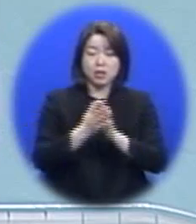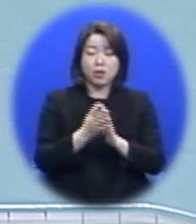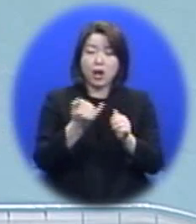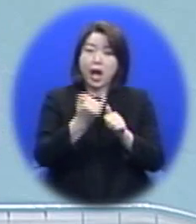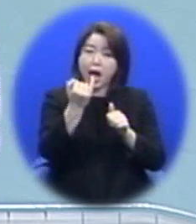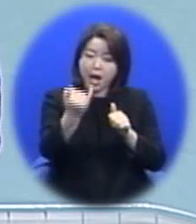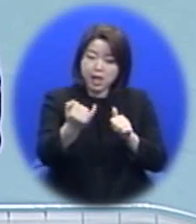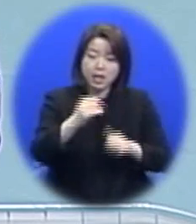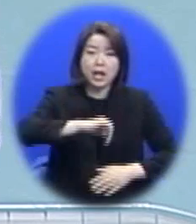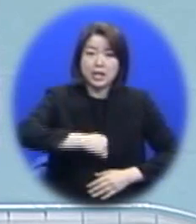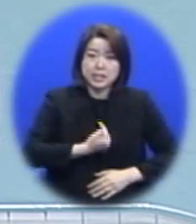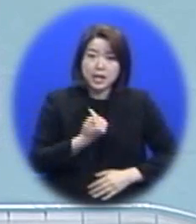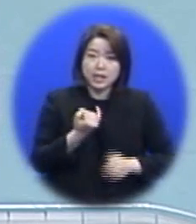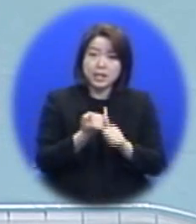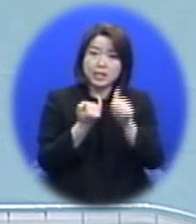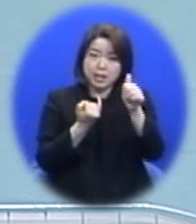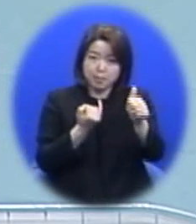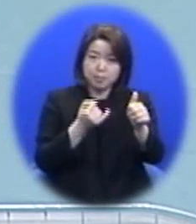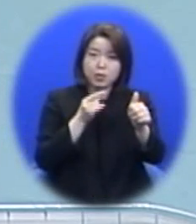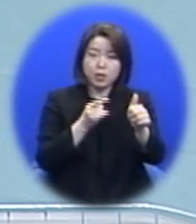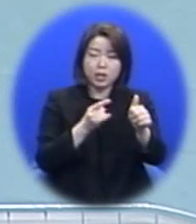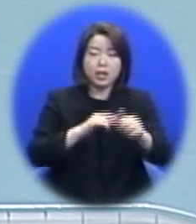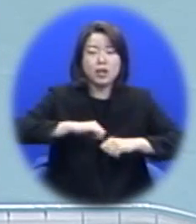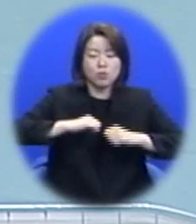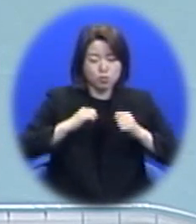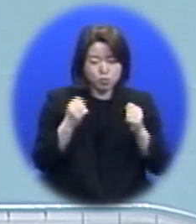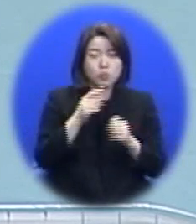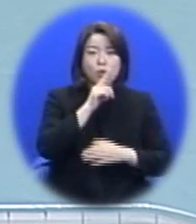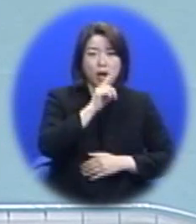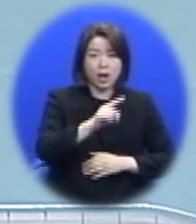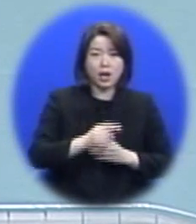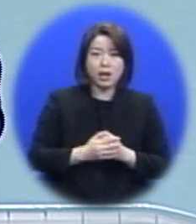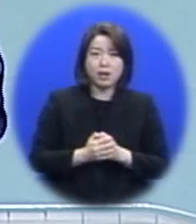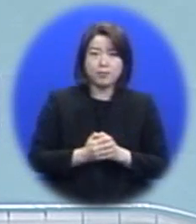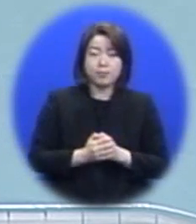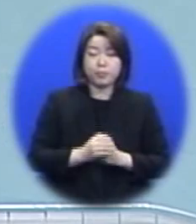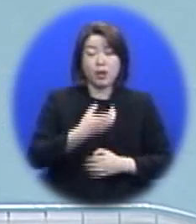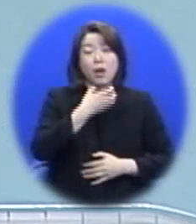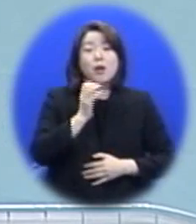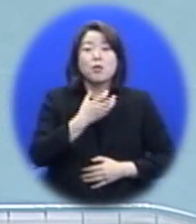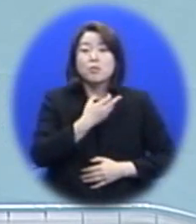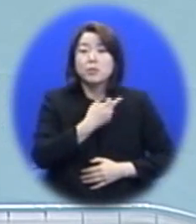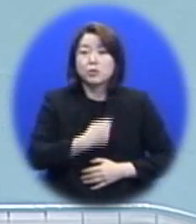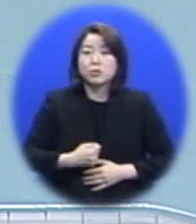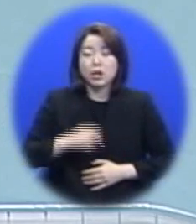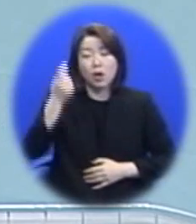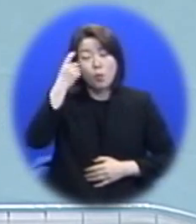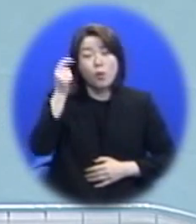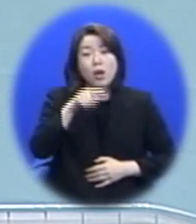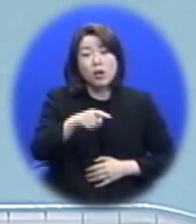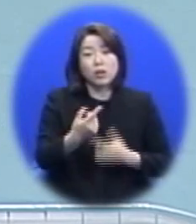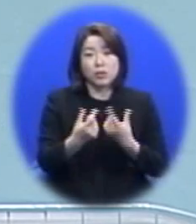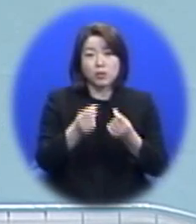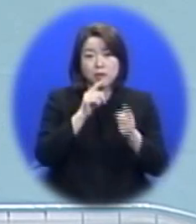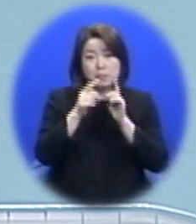같이 자기 남편에게 순종하라. 아니 베드로 사도가 왜 이렇게 말씀하십니까?